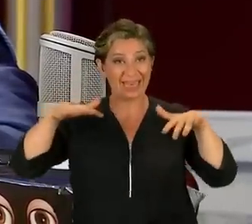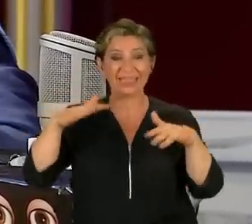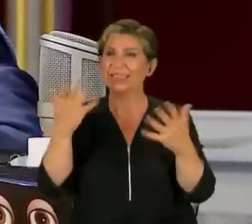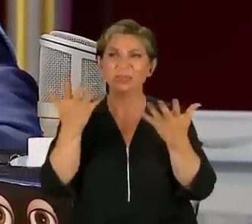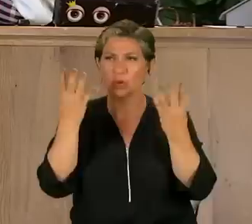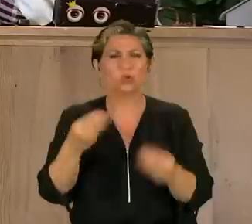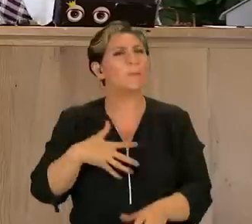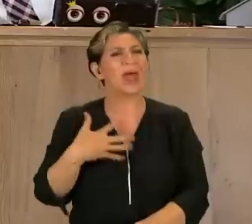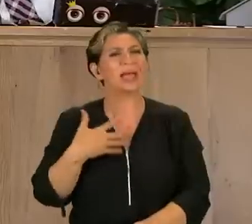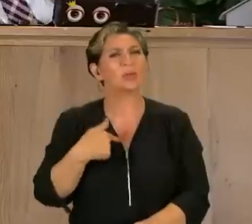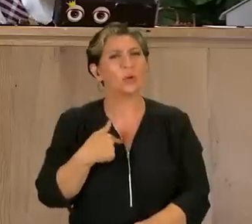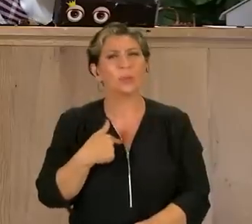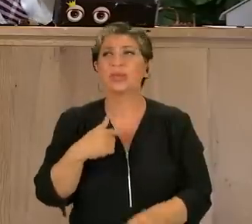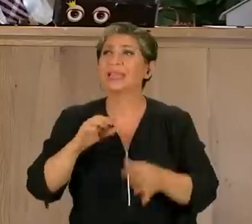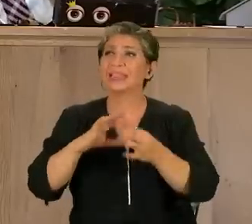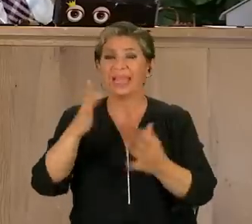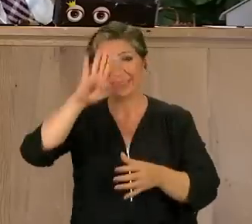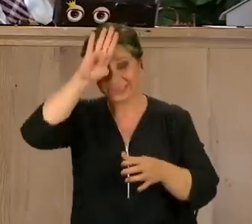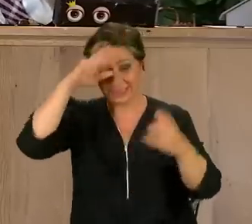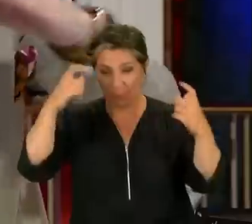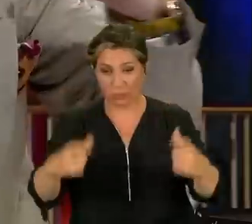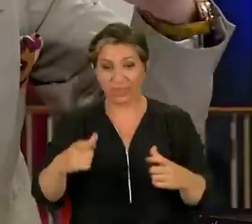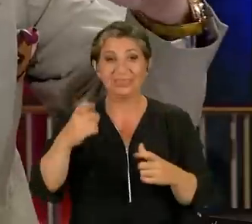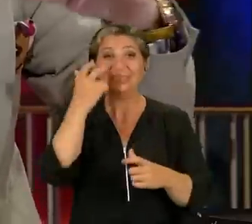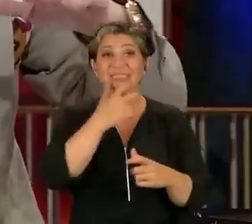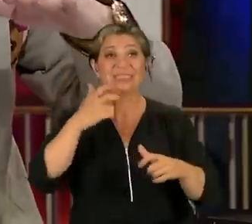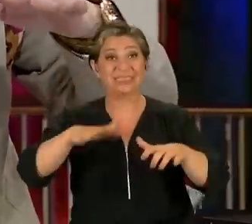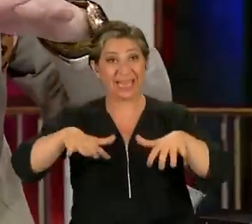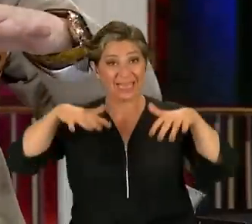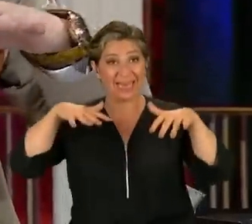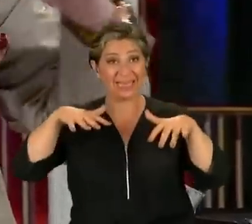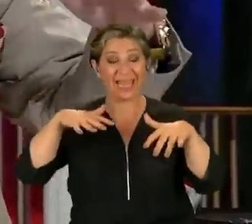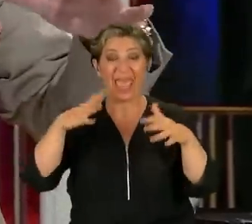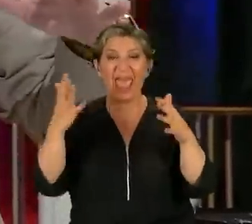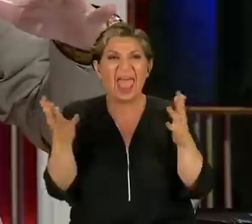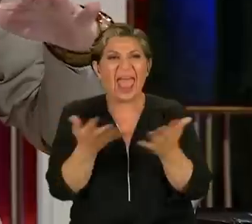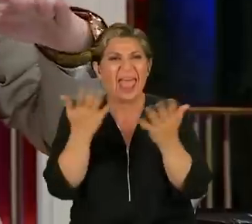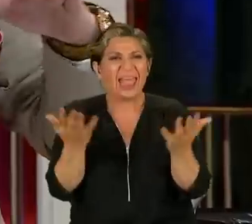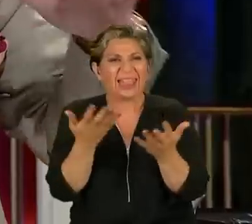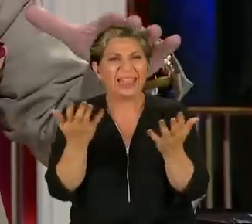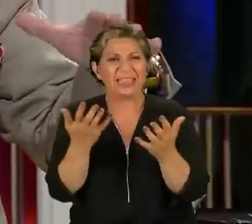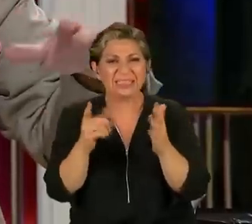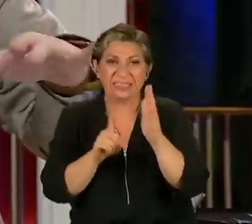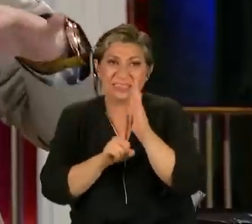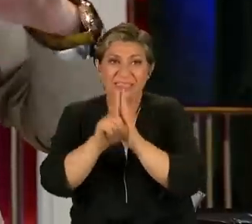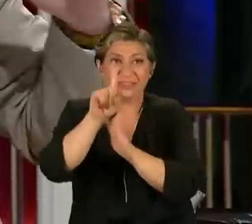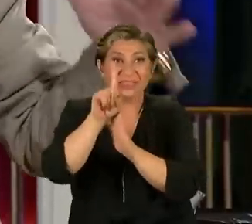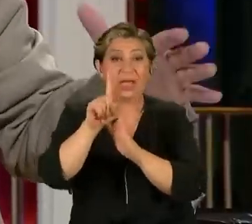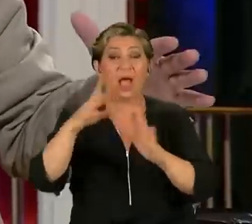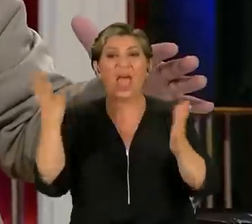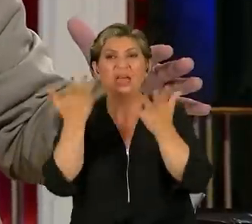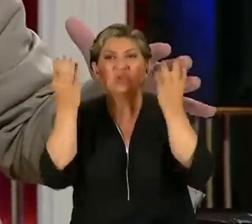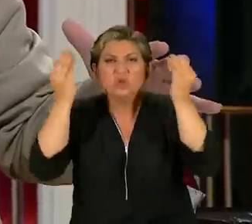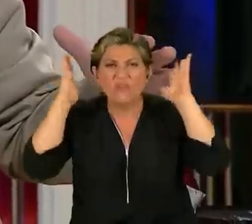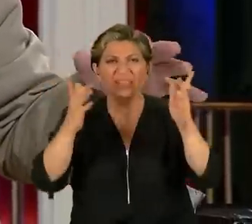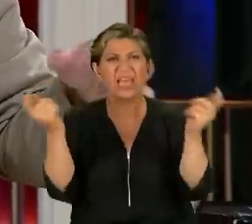Bugünkü sahneleri nasıl bulduğunu merak ediyorum. Çünkü İstanbul'da sahnelerin en zirvesinde en